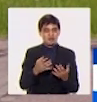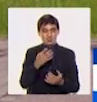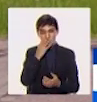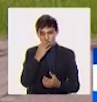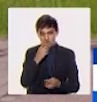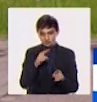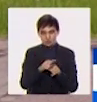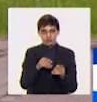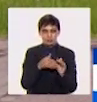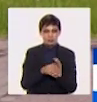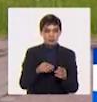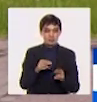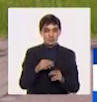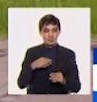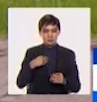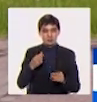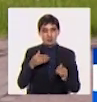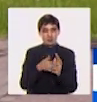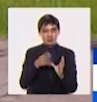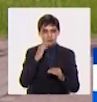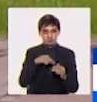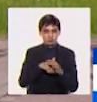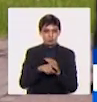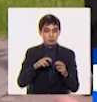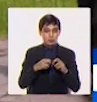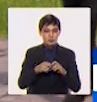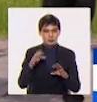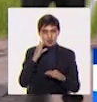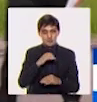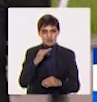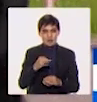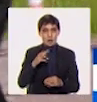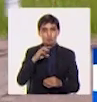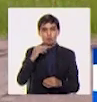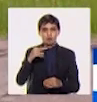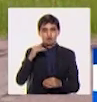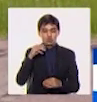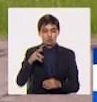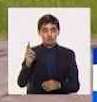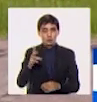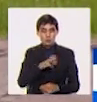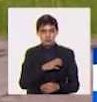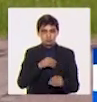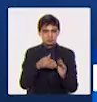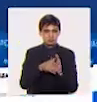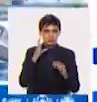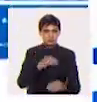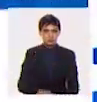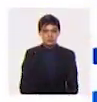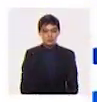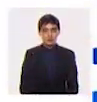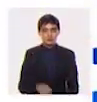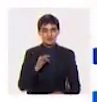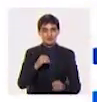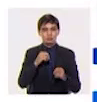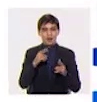жылумен жабдықтау деген ол бүкіл сол мәселелер тек қана қалың бюджетіне жататын болады. Нысандарды